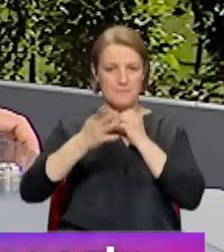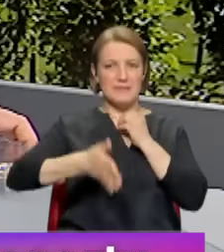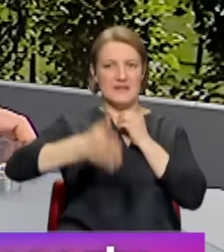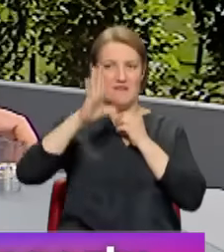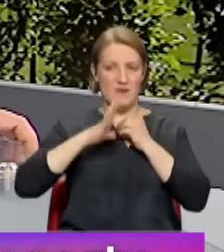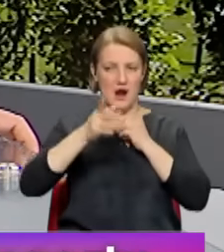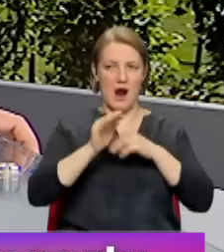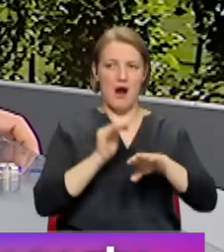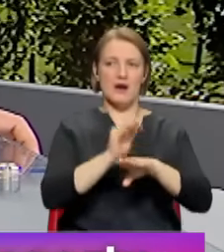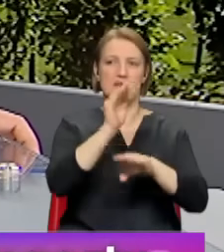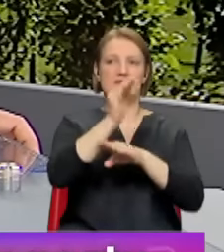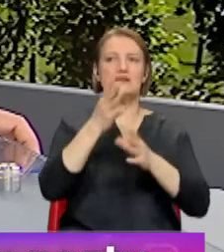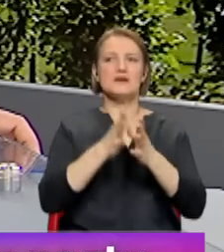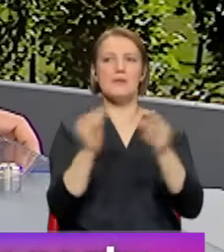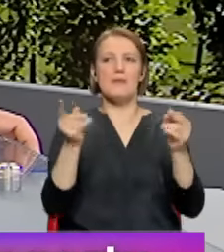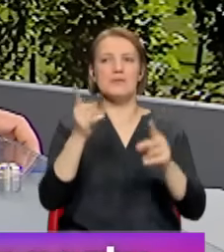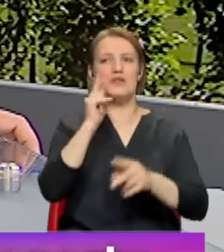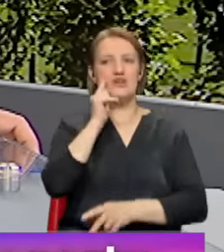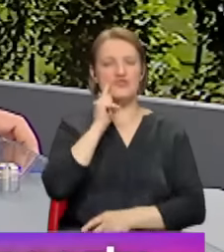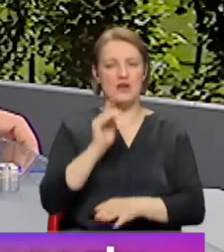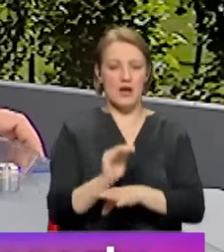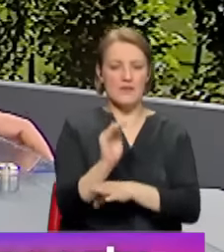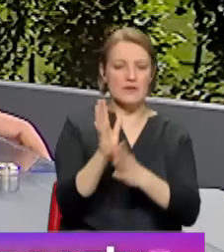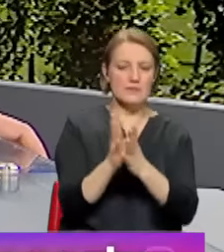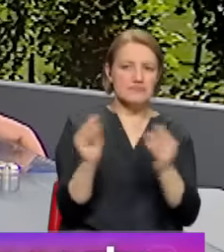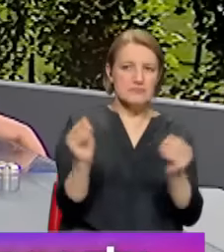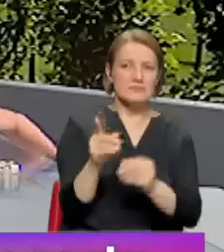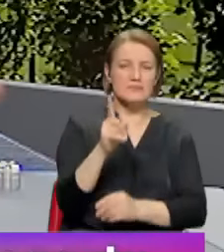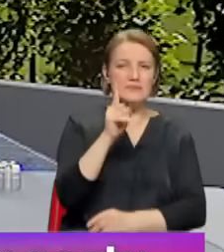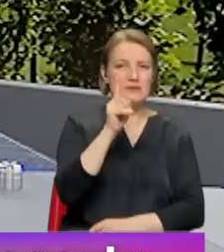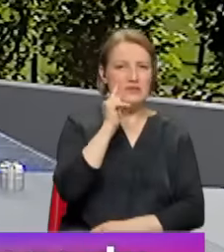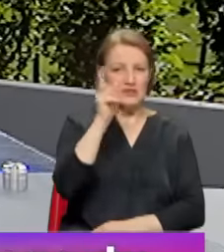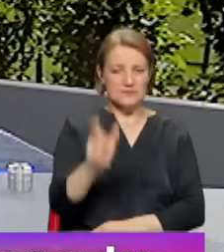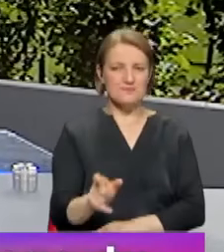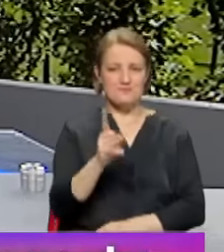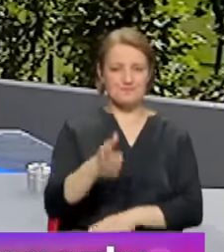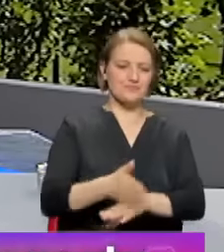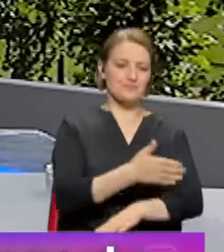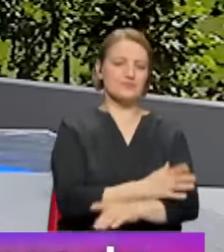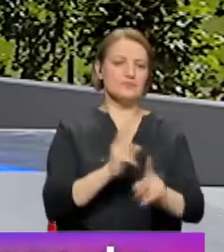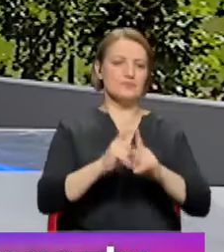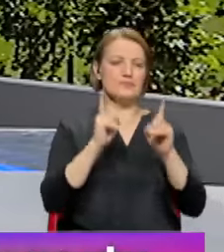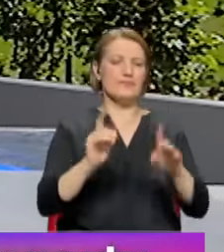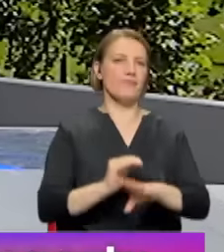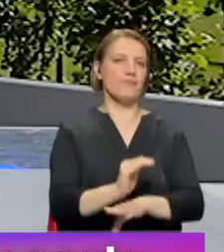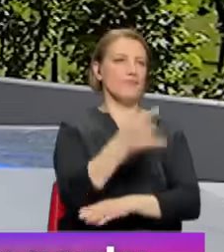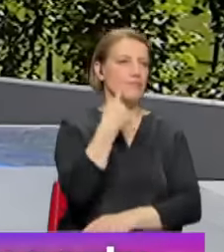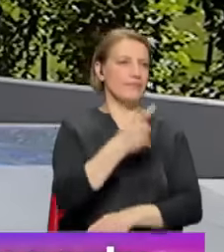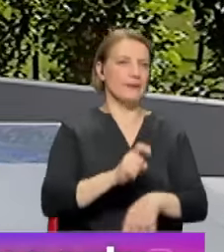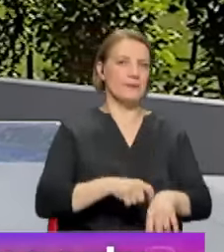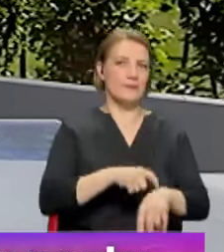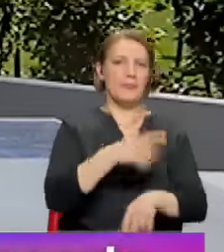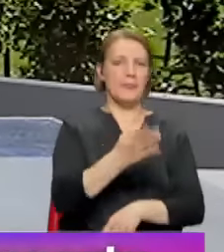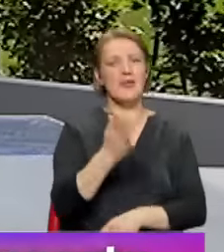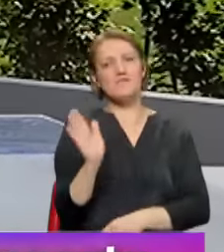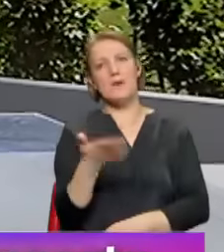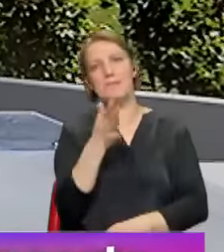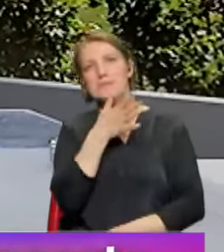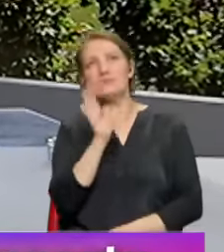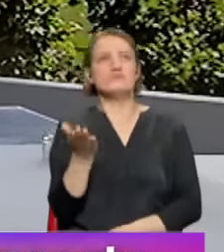var. Hayatını kaybeden bir kişi de hayatını kaybetmişti. Hayatını kaybedenler var önceki dönemlerde de yaşananlara baktığımızda. Ya da ne